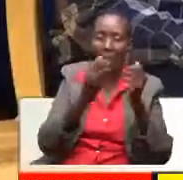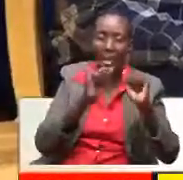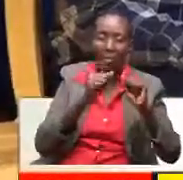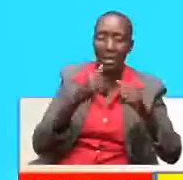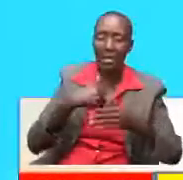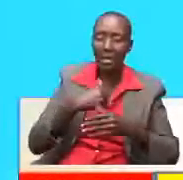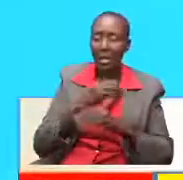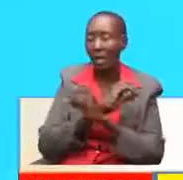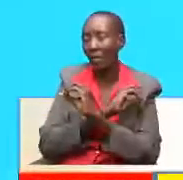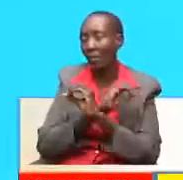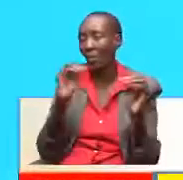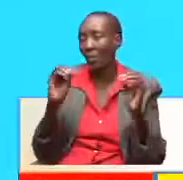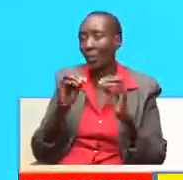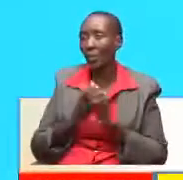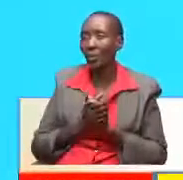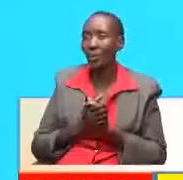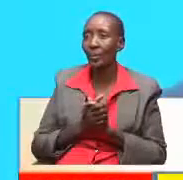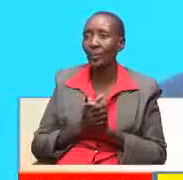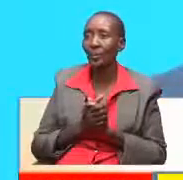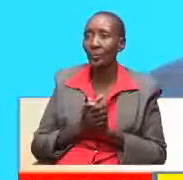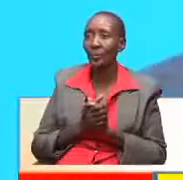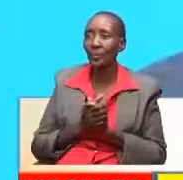hata kidogo.